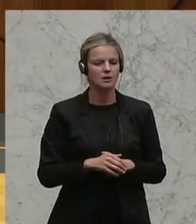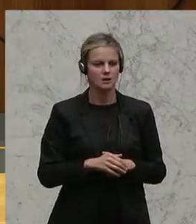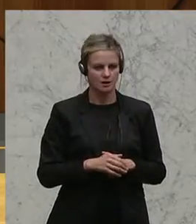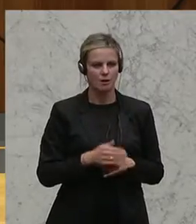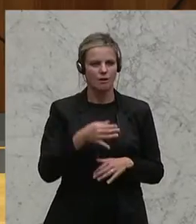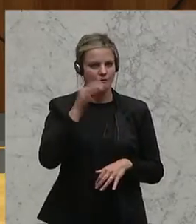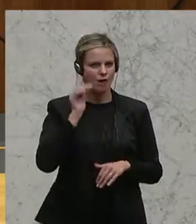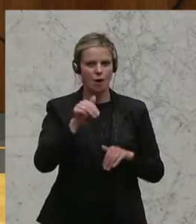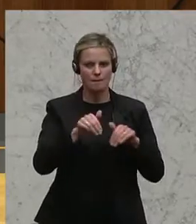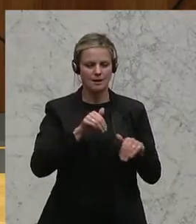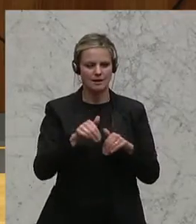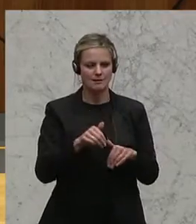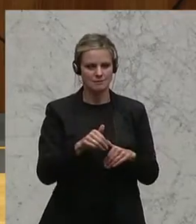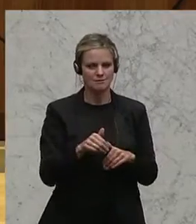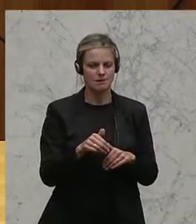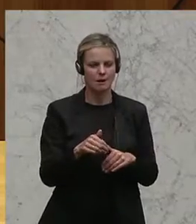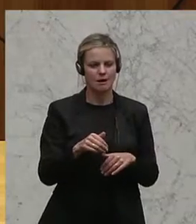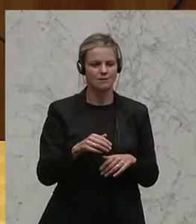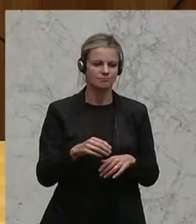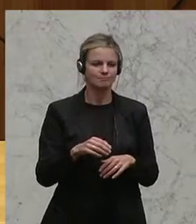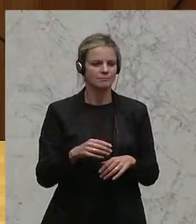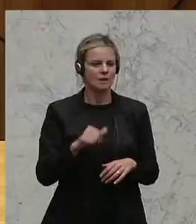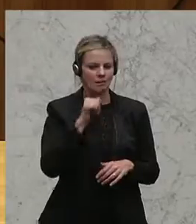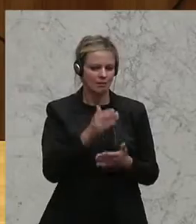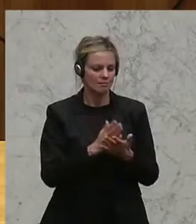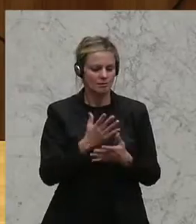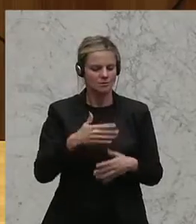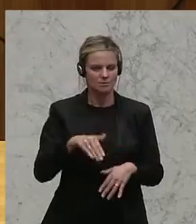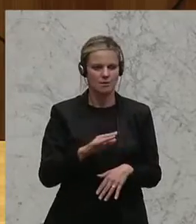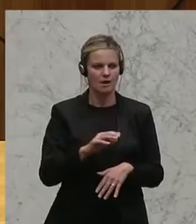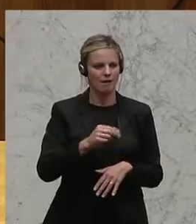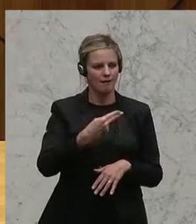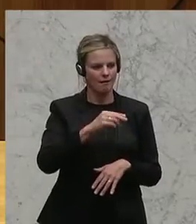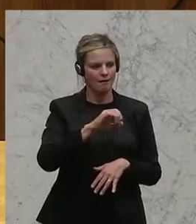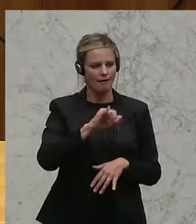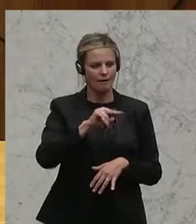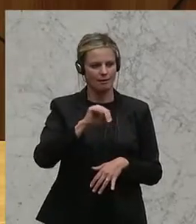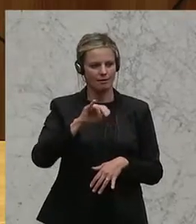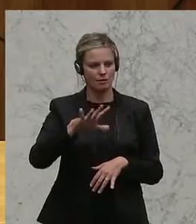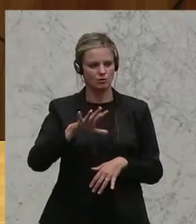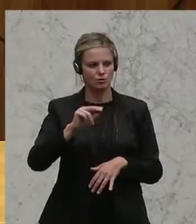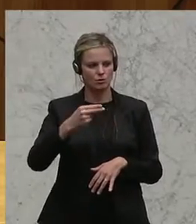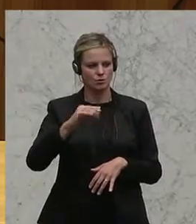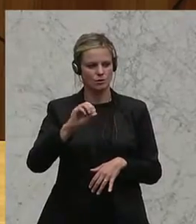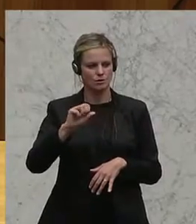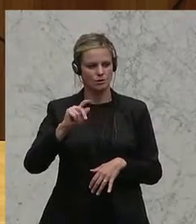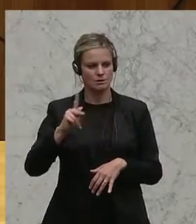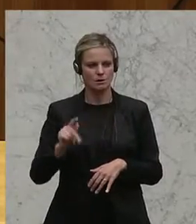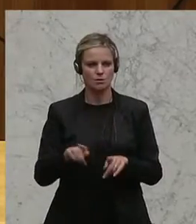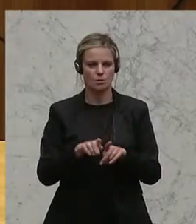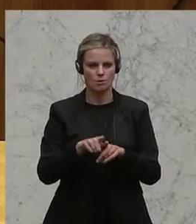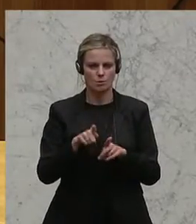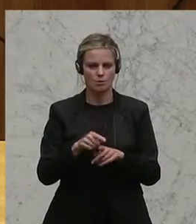Heine-Schossek, an ihr Team, aber auch an das Team von Herrn Staatssekretär Harald Mahrer und ihn